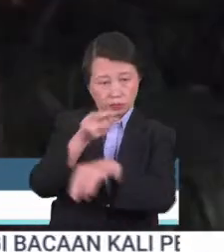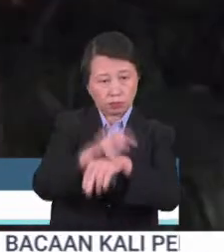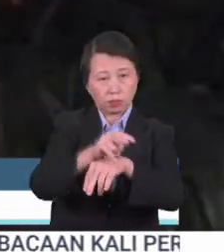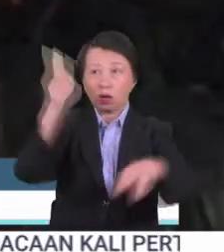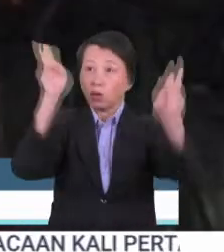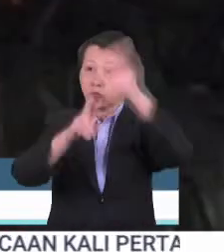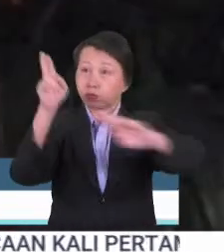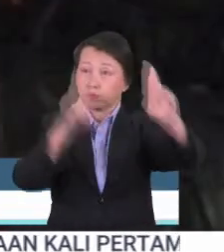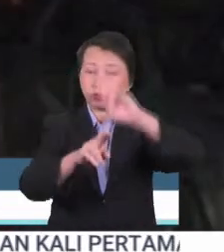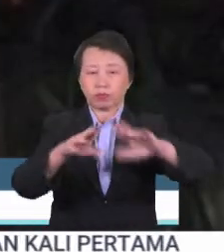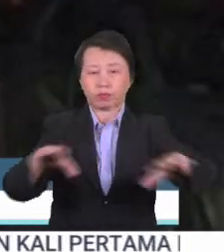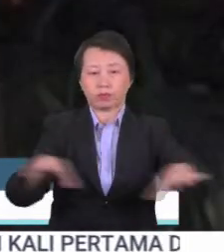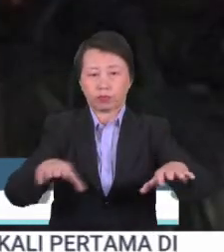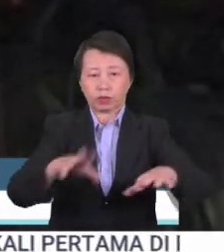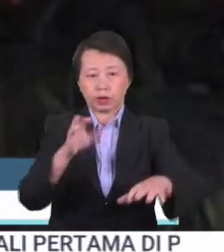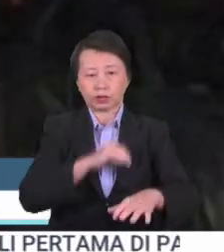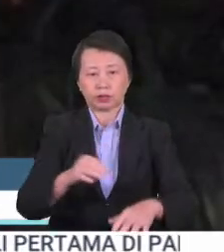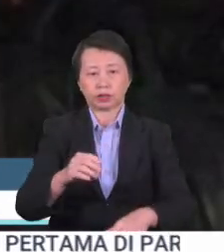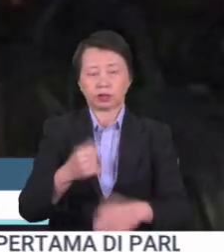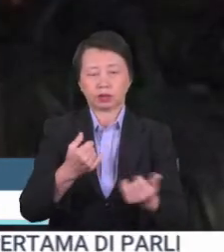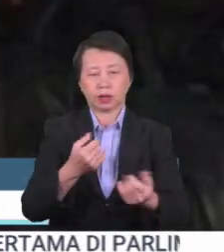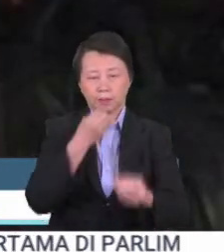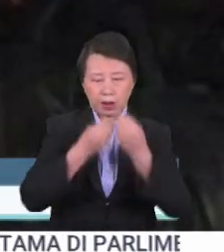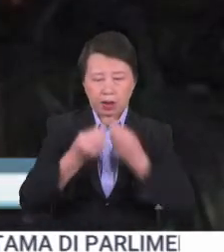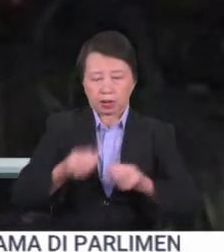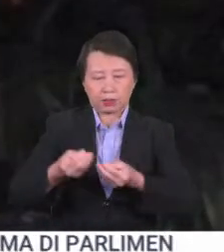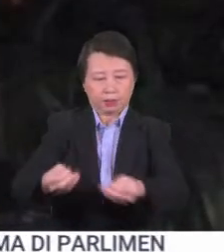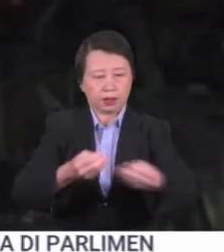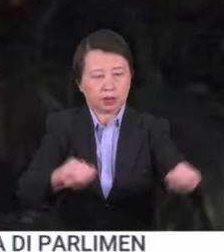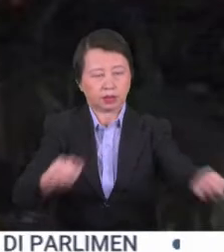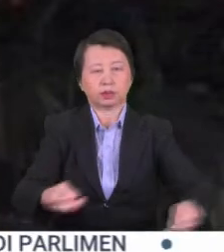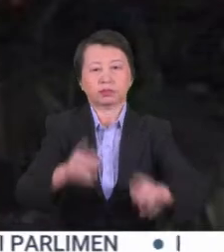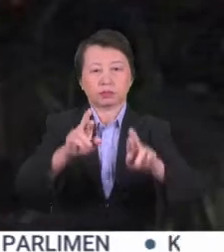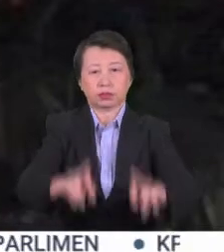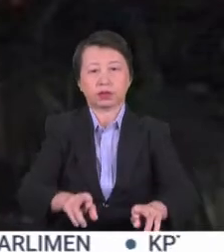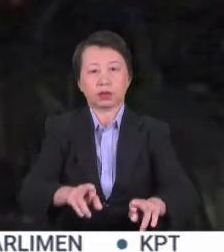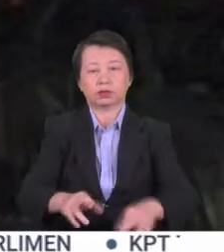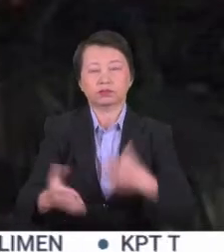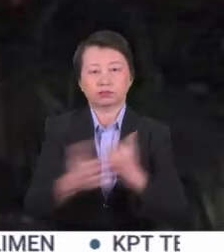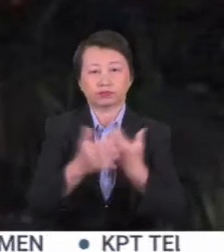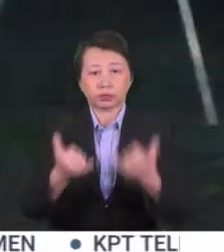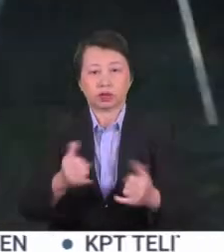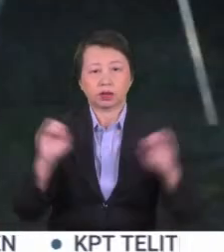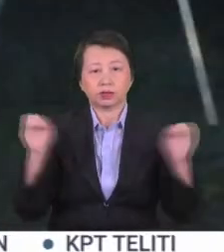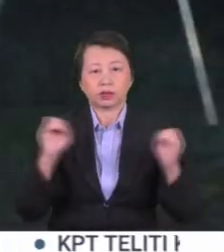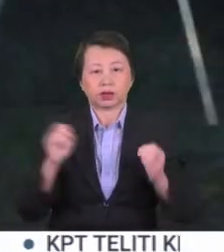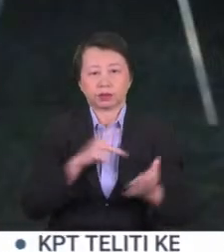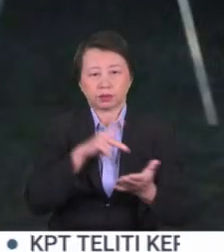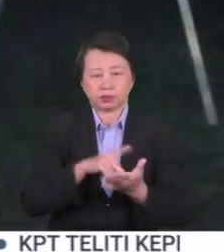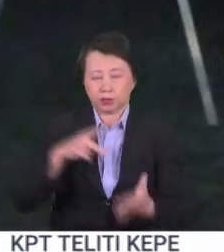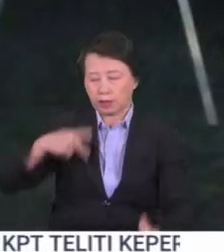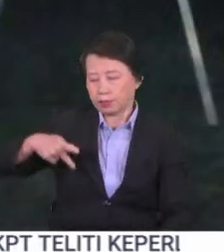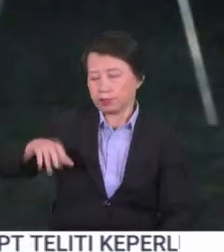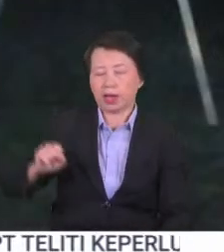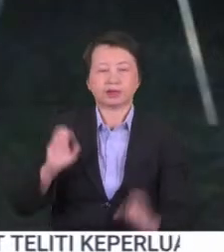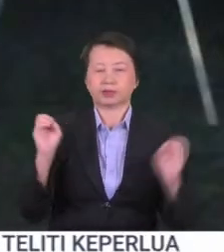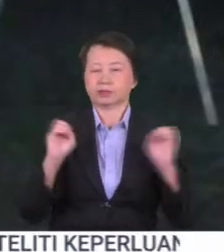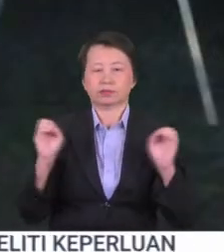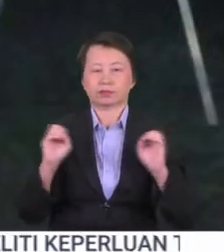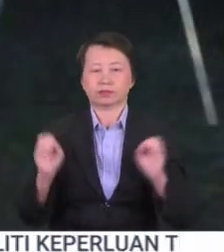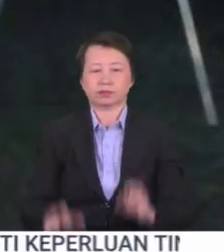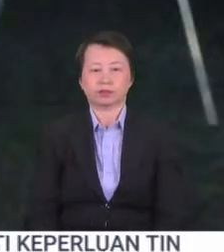ribut giat dijalankan pihaknya dan kit makanan diberikan kepada penduduk terjejas sehingga kini tiada pusat peminaan sementara